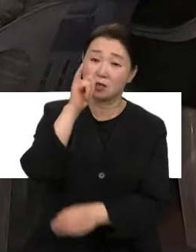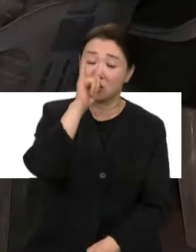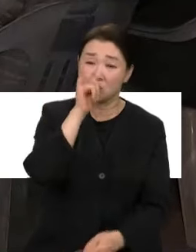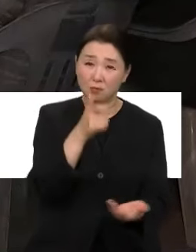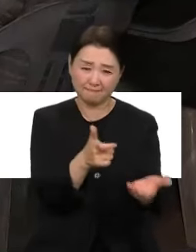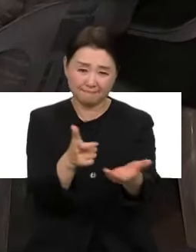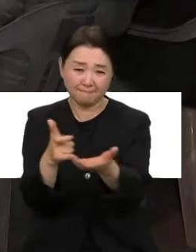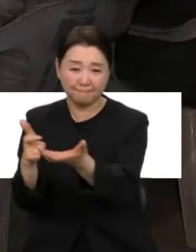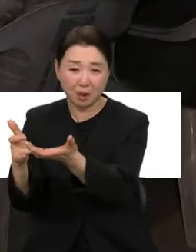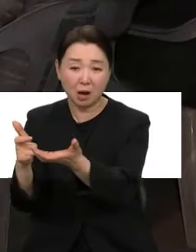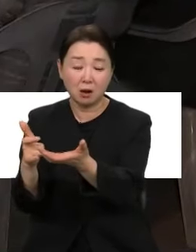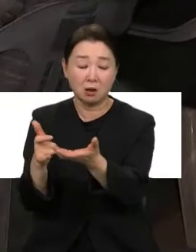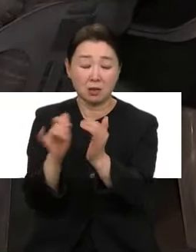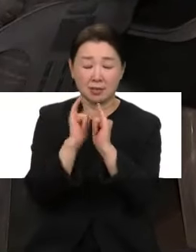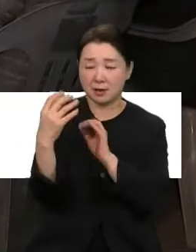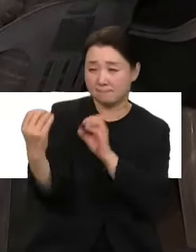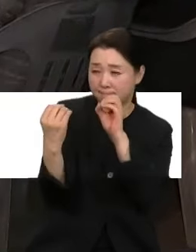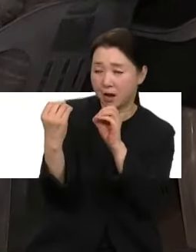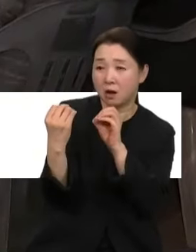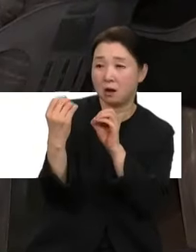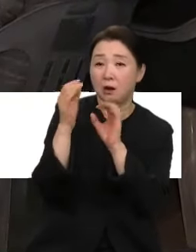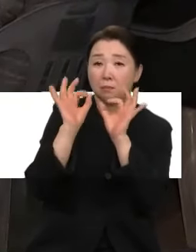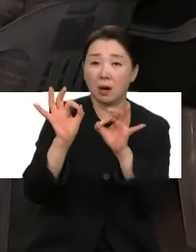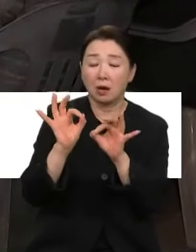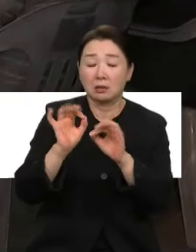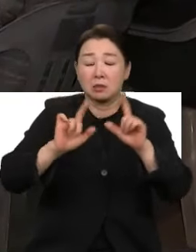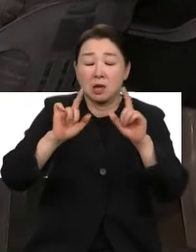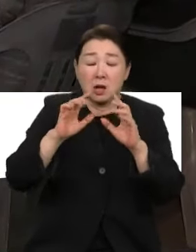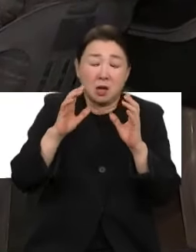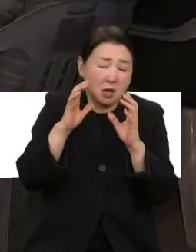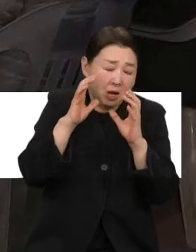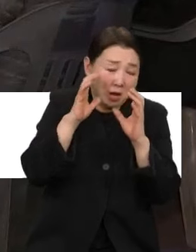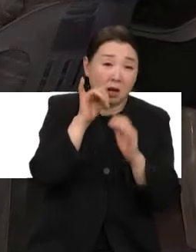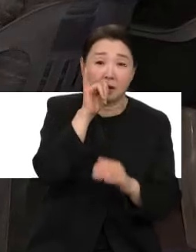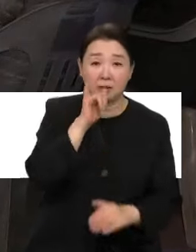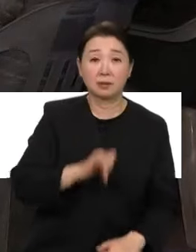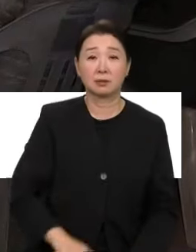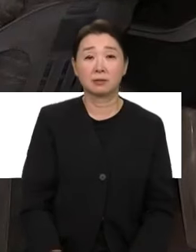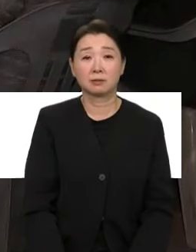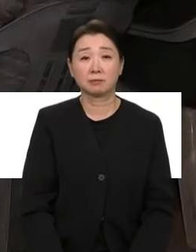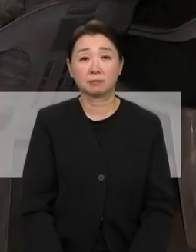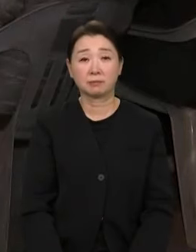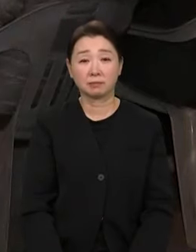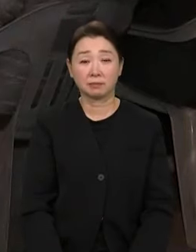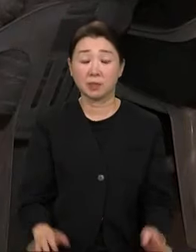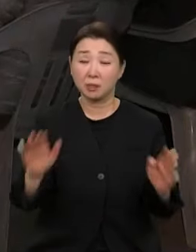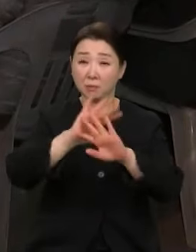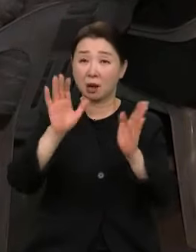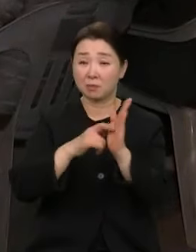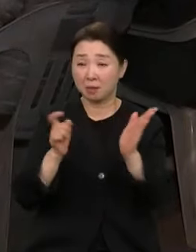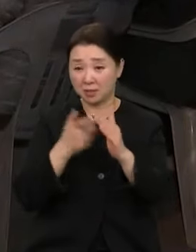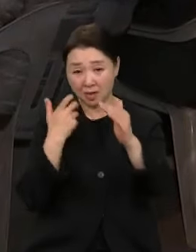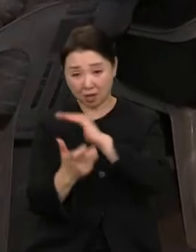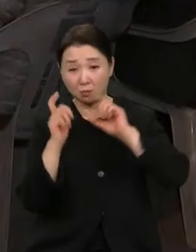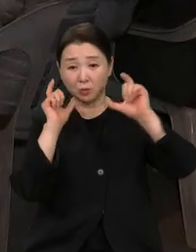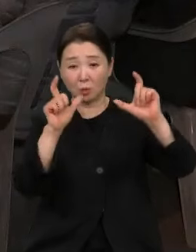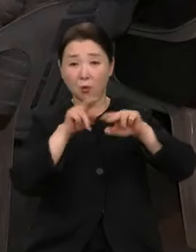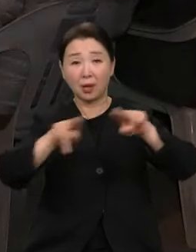든 계엄군이 시민과 대치하는 걸 보고 그날의 악몽을 다시 떠올리기도 했습니다. 밤사이 비상계엄이